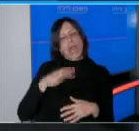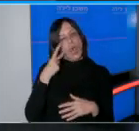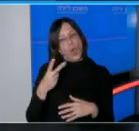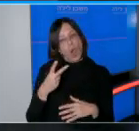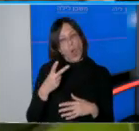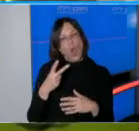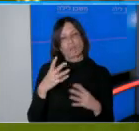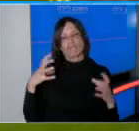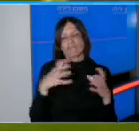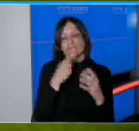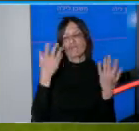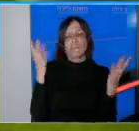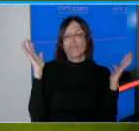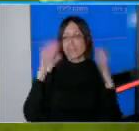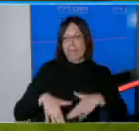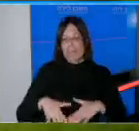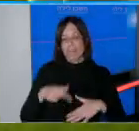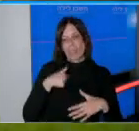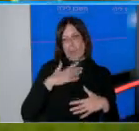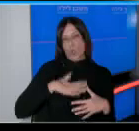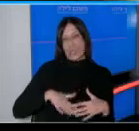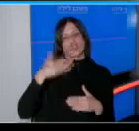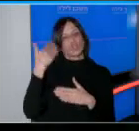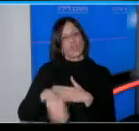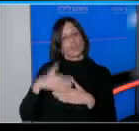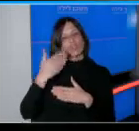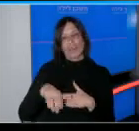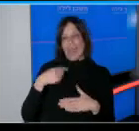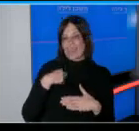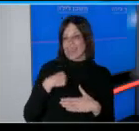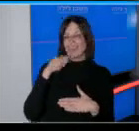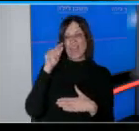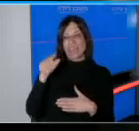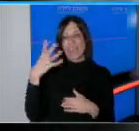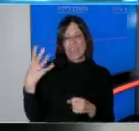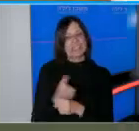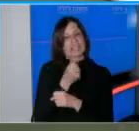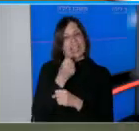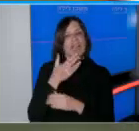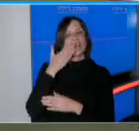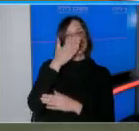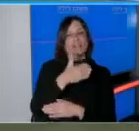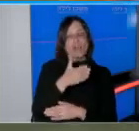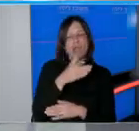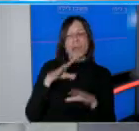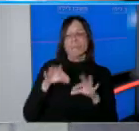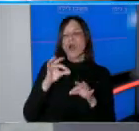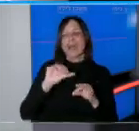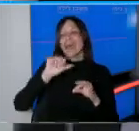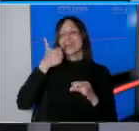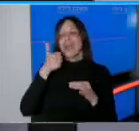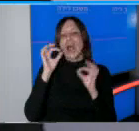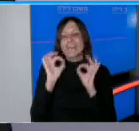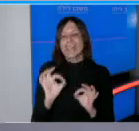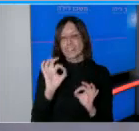אותה מתפרקת לגמרי, והייתי רוצה שסוף סוף אני ואתה נצליח לפנות לאלקטורט האמיתי של השמאל